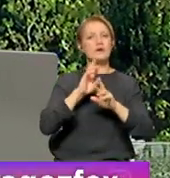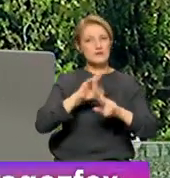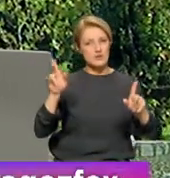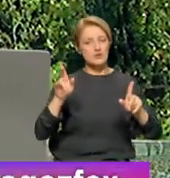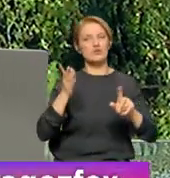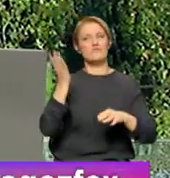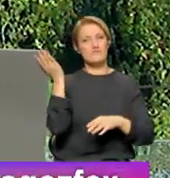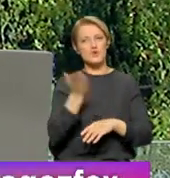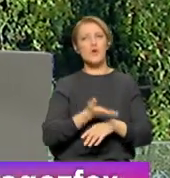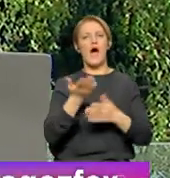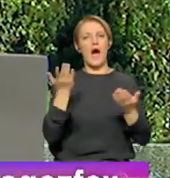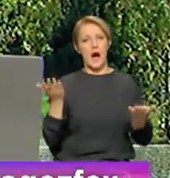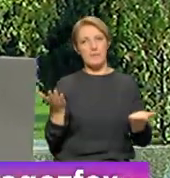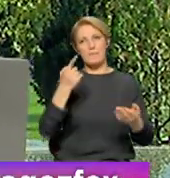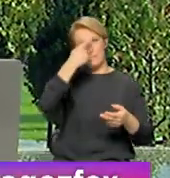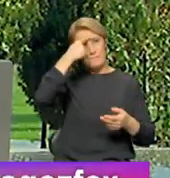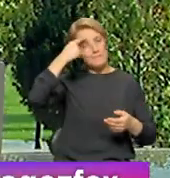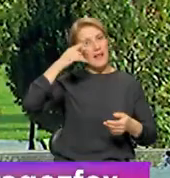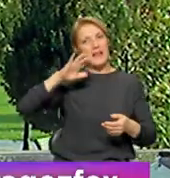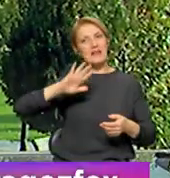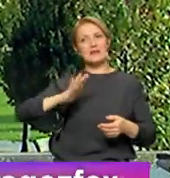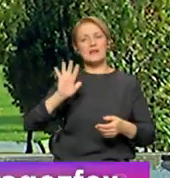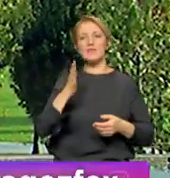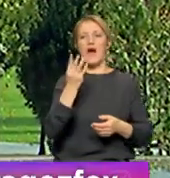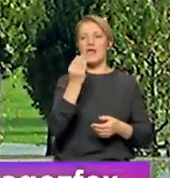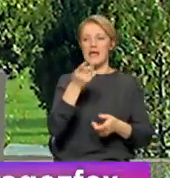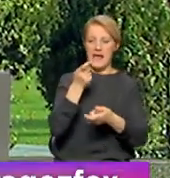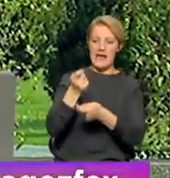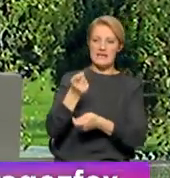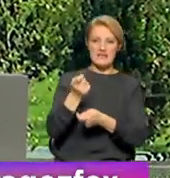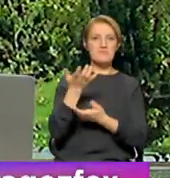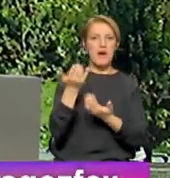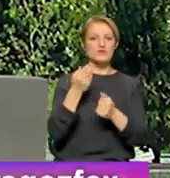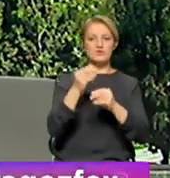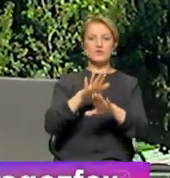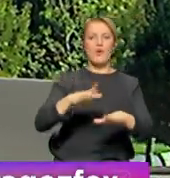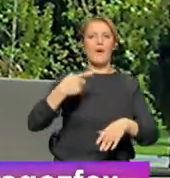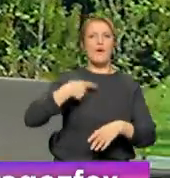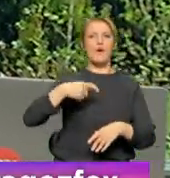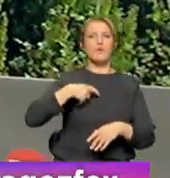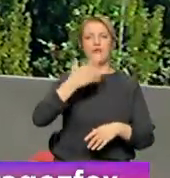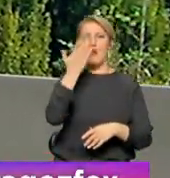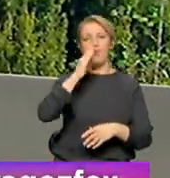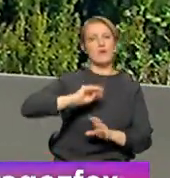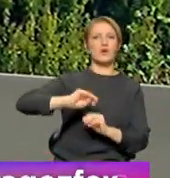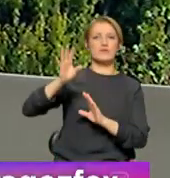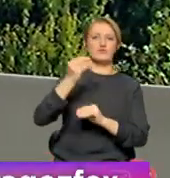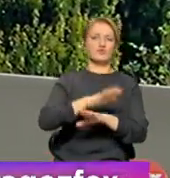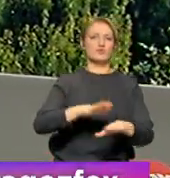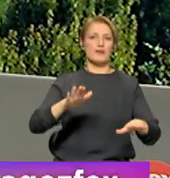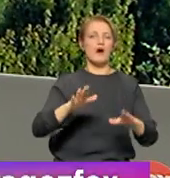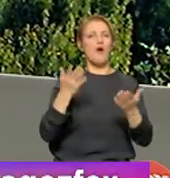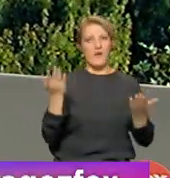ve belki de hani daha iyi bir eğitim alsınlar diye özel okula yazdırıyoruz çocuklarımızı